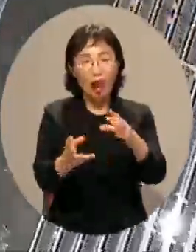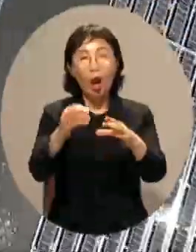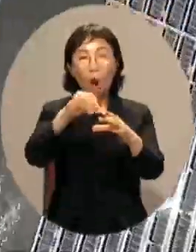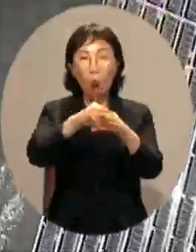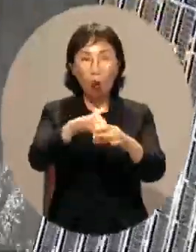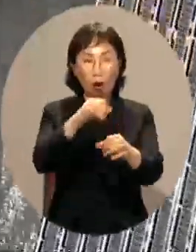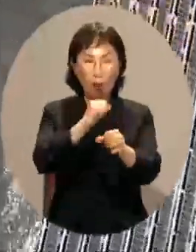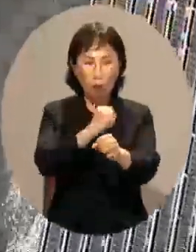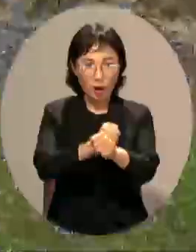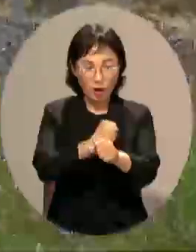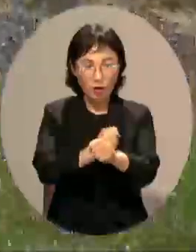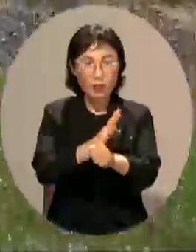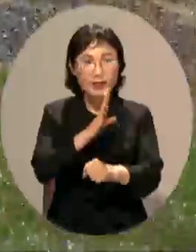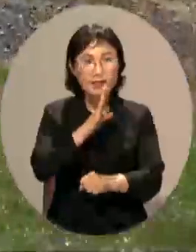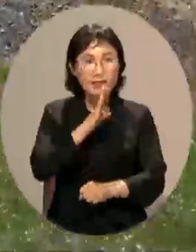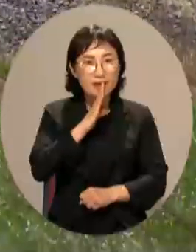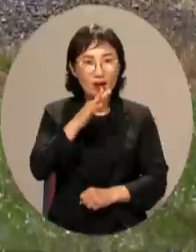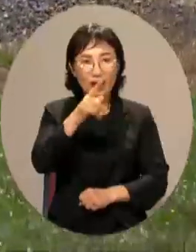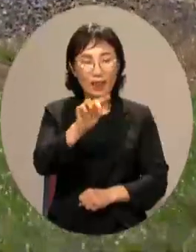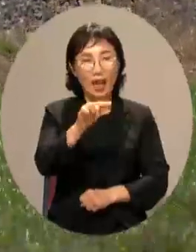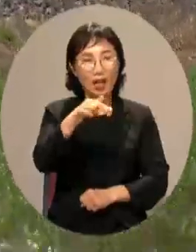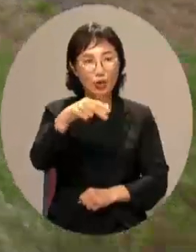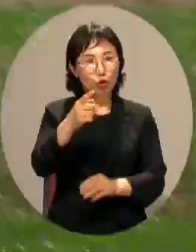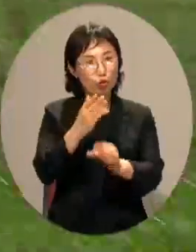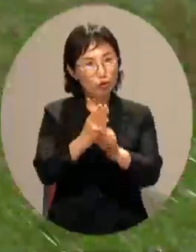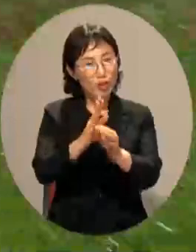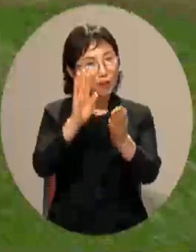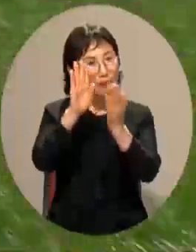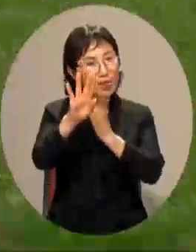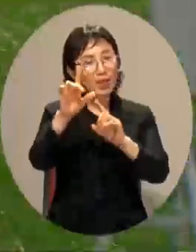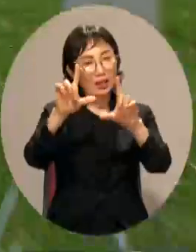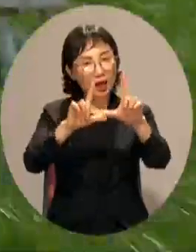등 진정한 탄소 중립 미래형